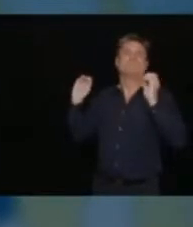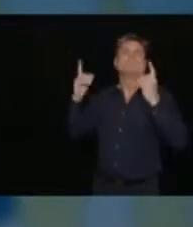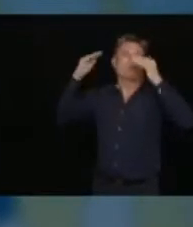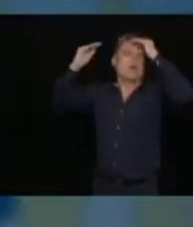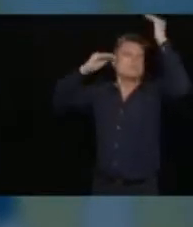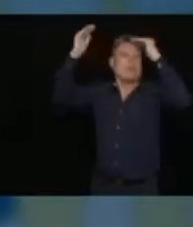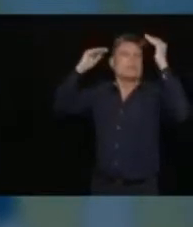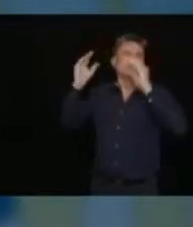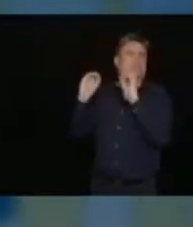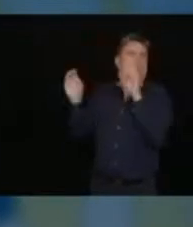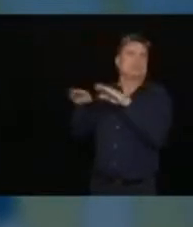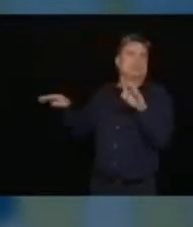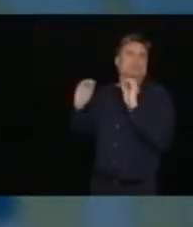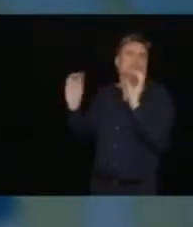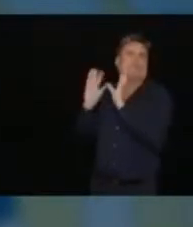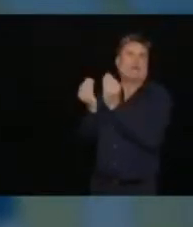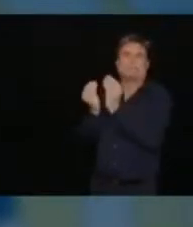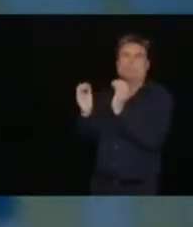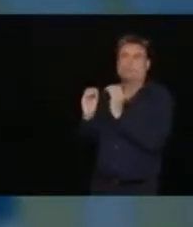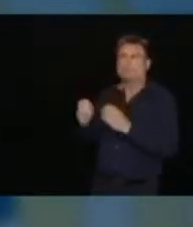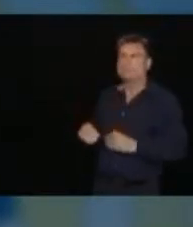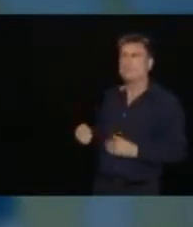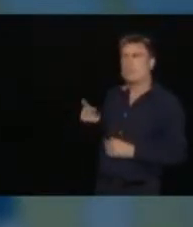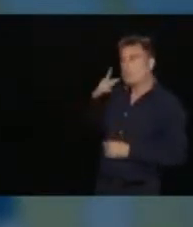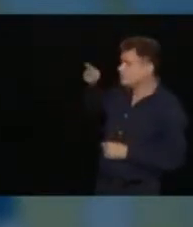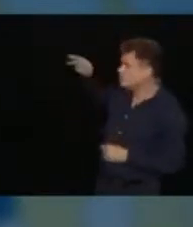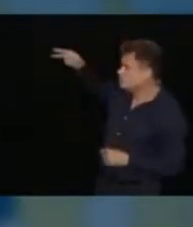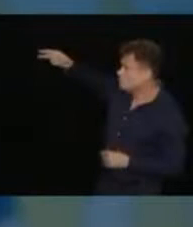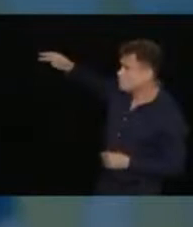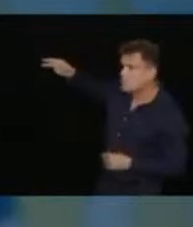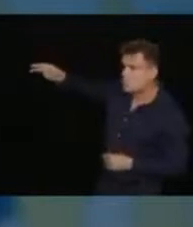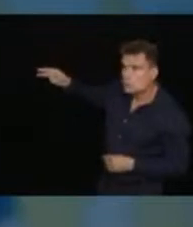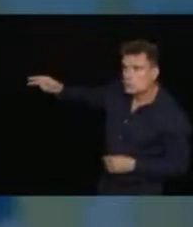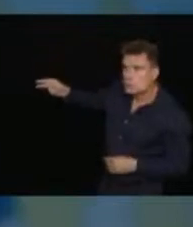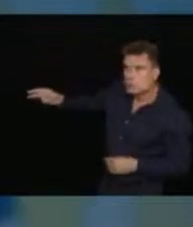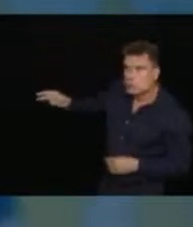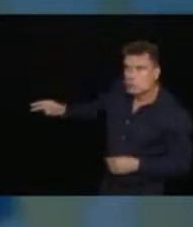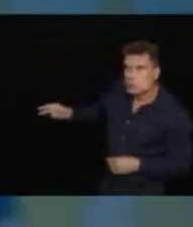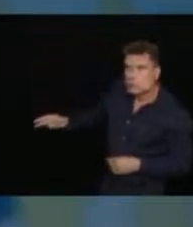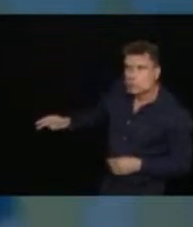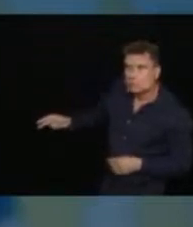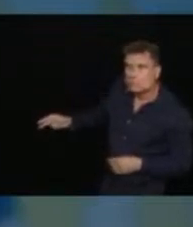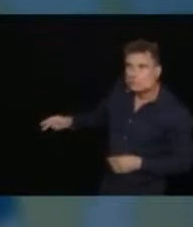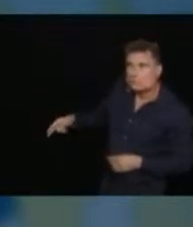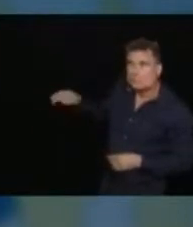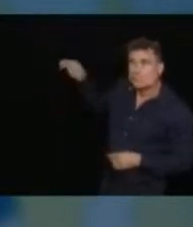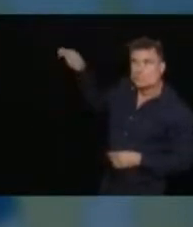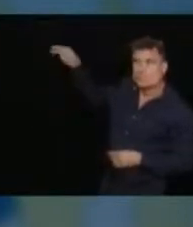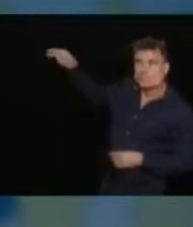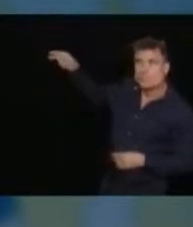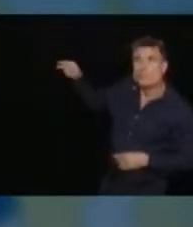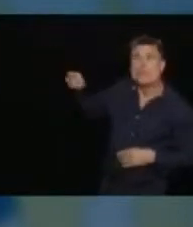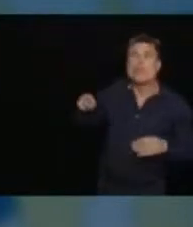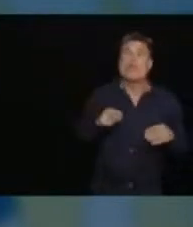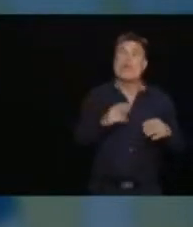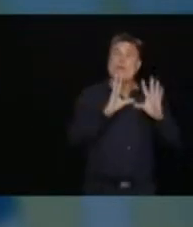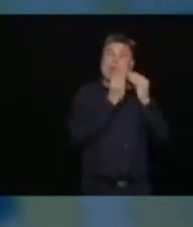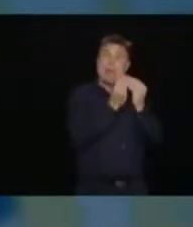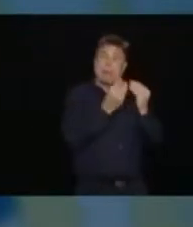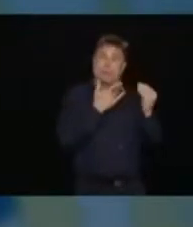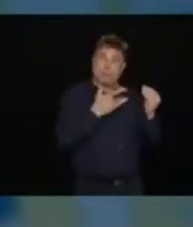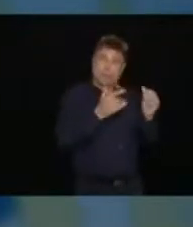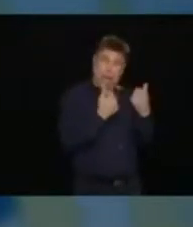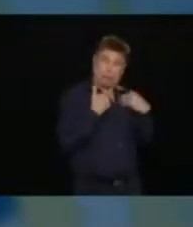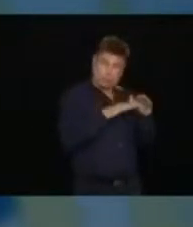这个心理健康方面，有52%也是52%的人。这